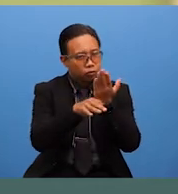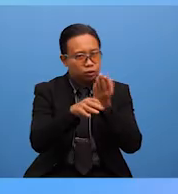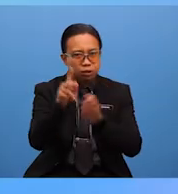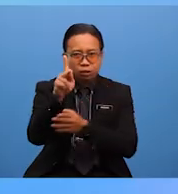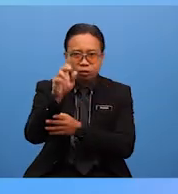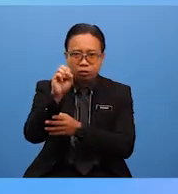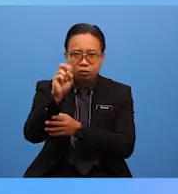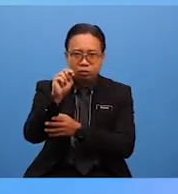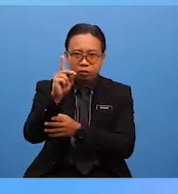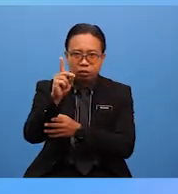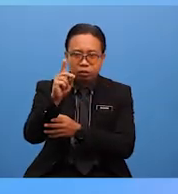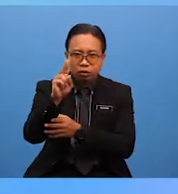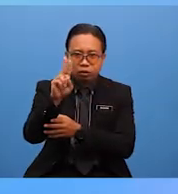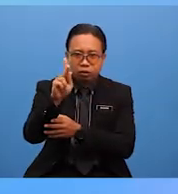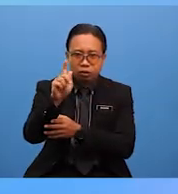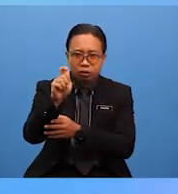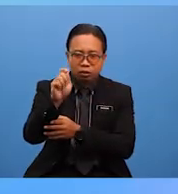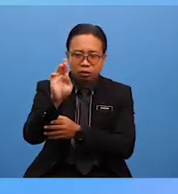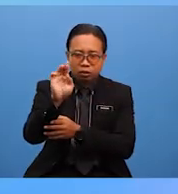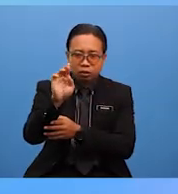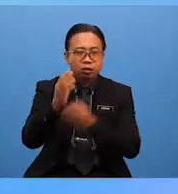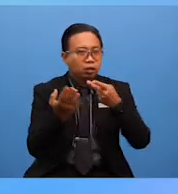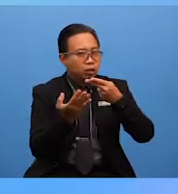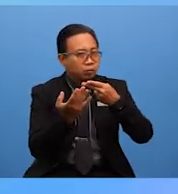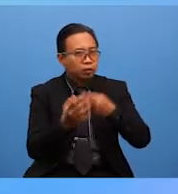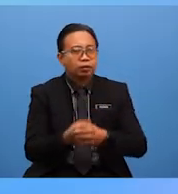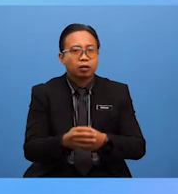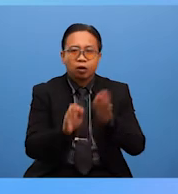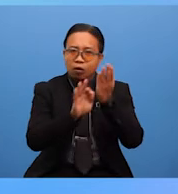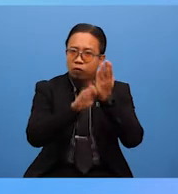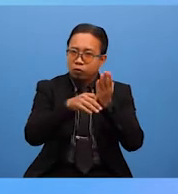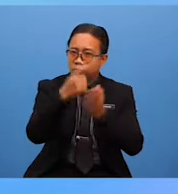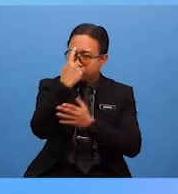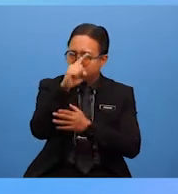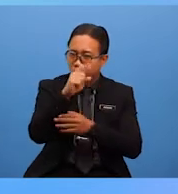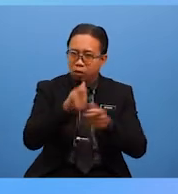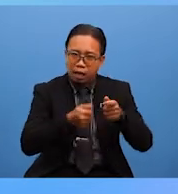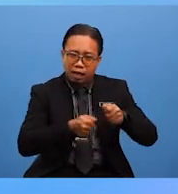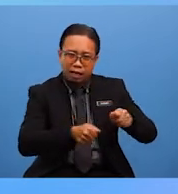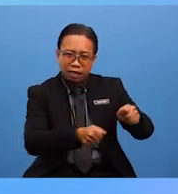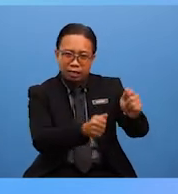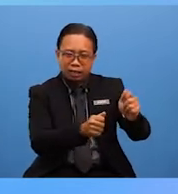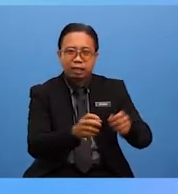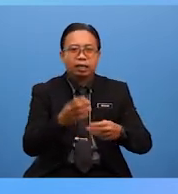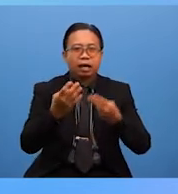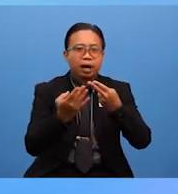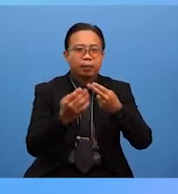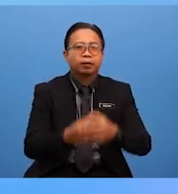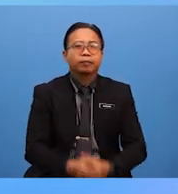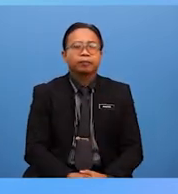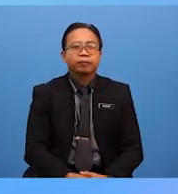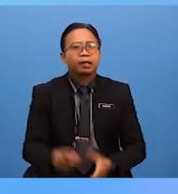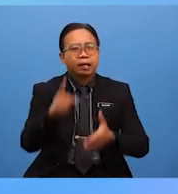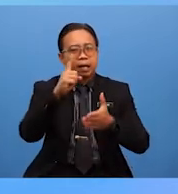terheboh vagos konduktor kabel berfungsi mengalirkan Habel Apakah